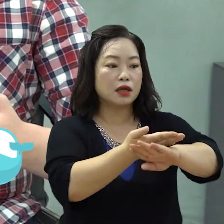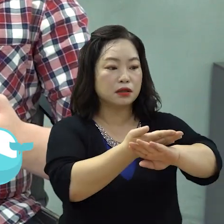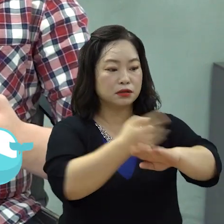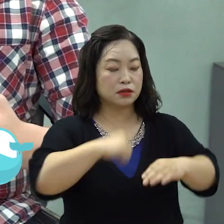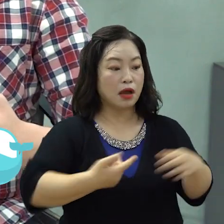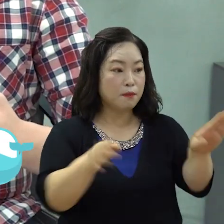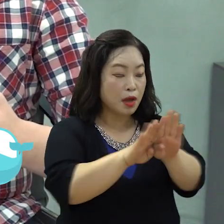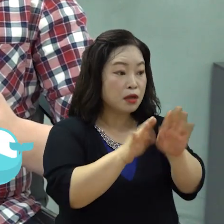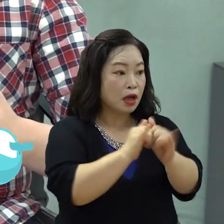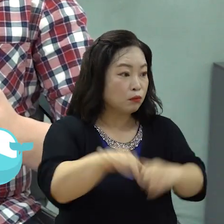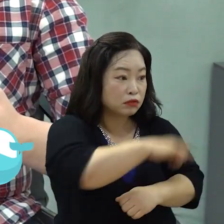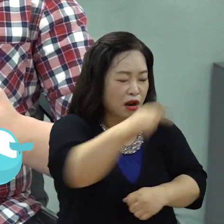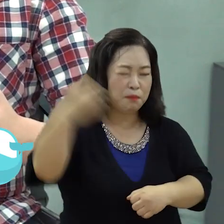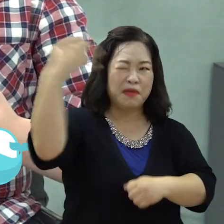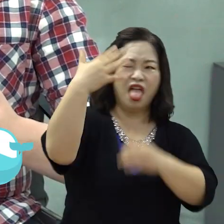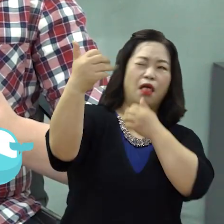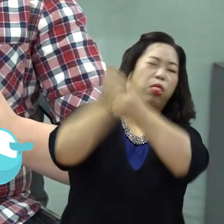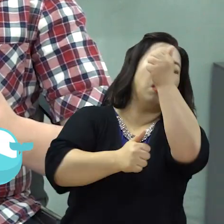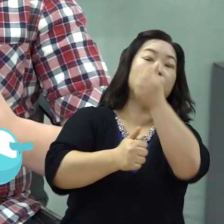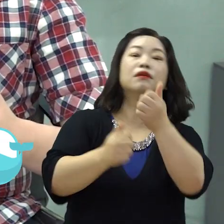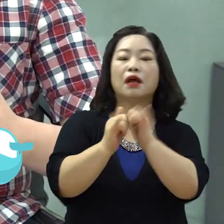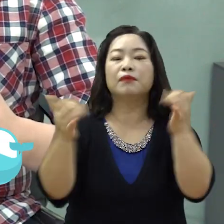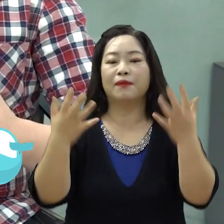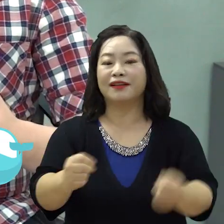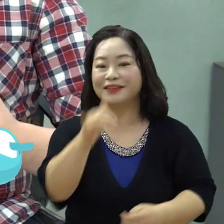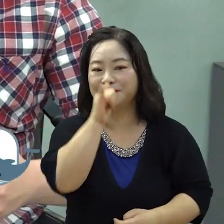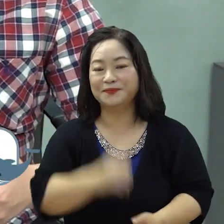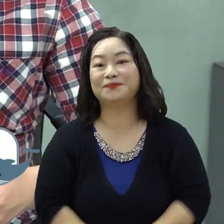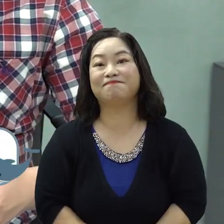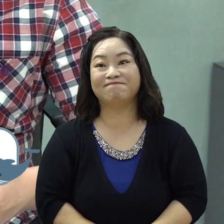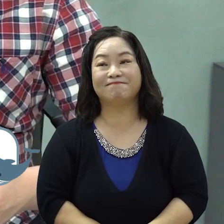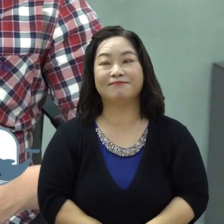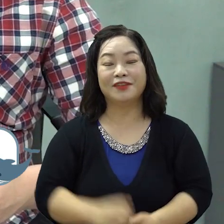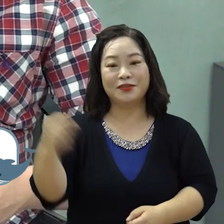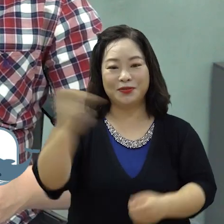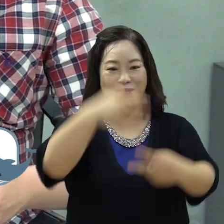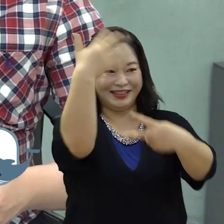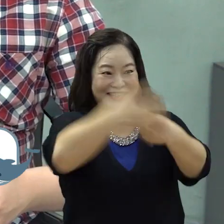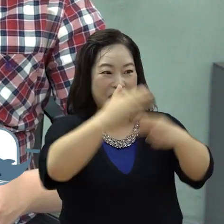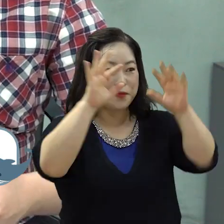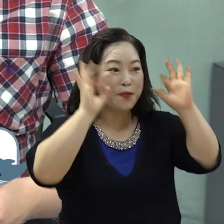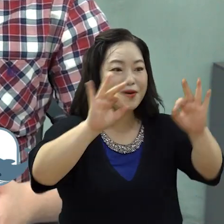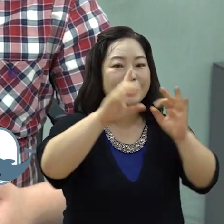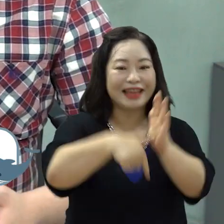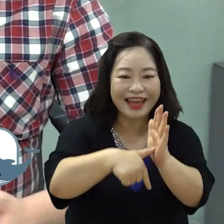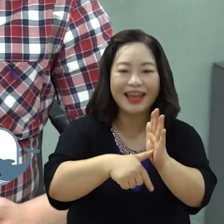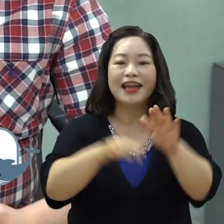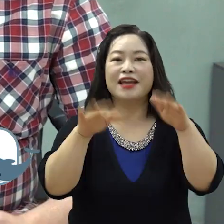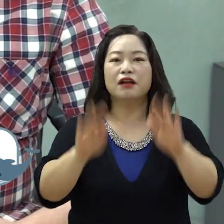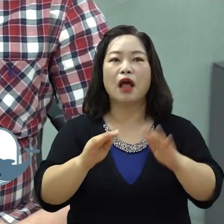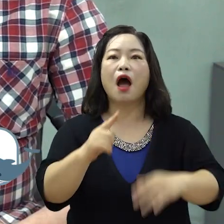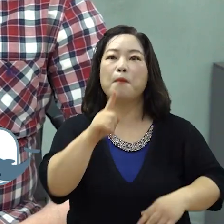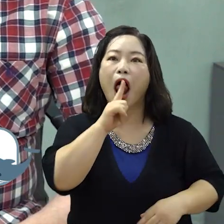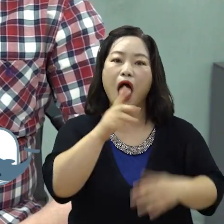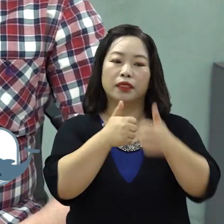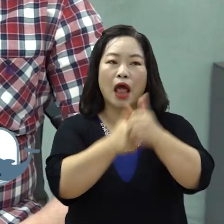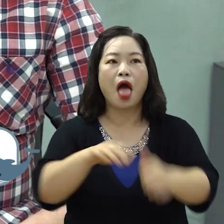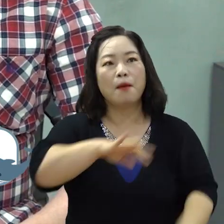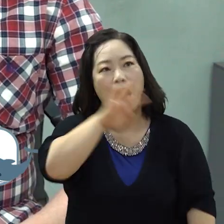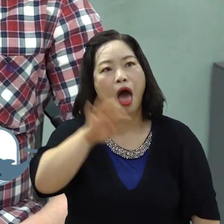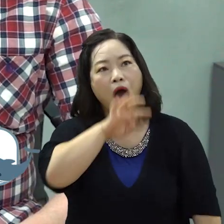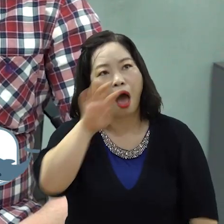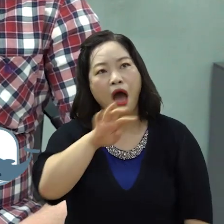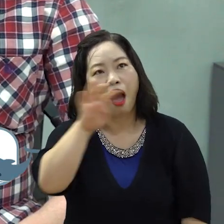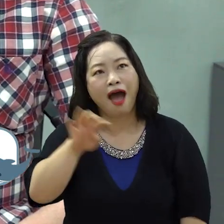빛에 민감해서 취침 소등 못하는 사람들도 있대요. 또 극 중에서 많이 나오는 게 반향어잖아요. 예. 나왔던